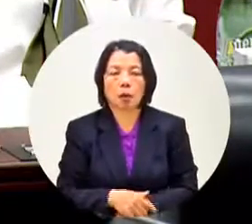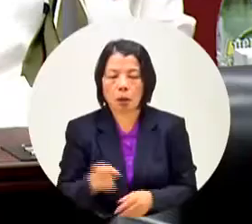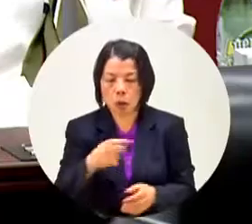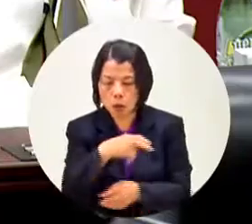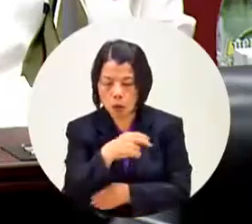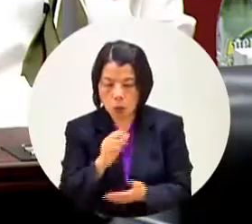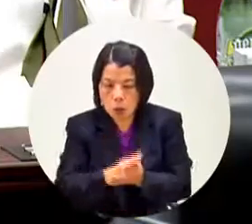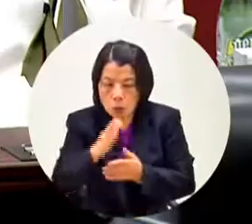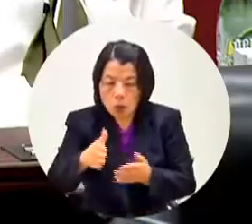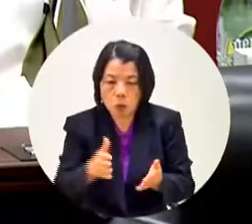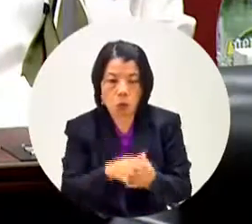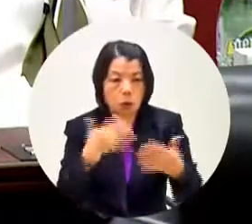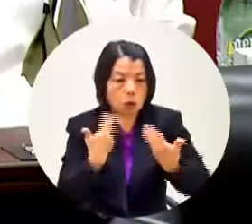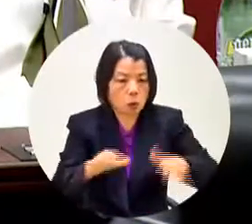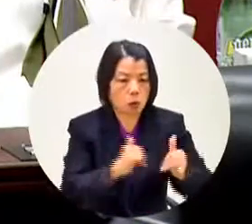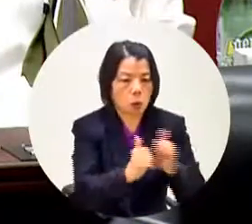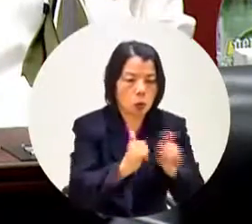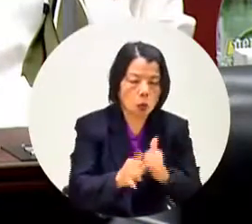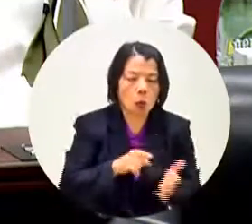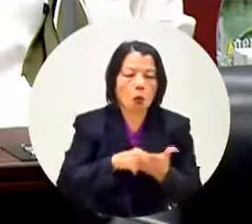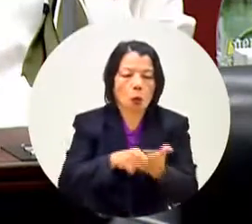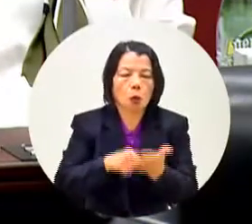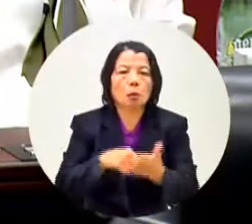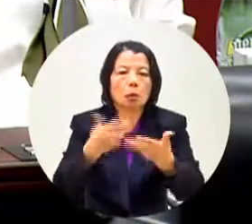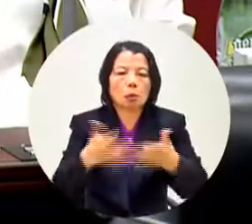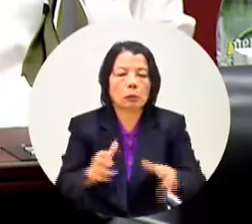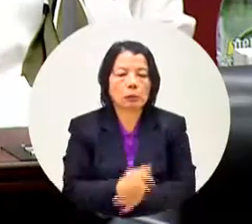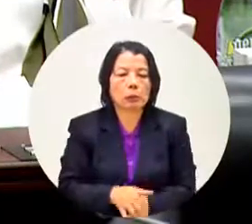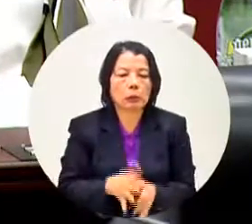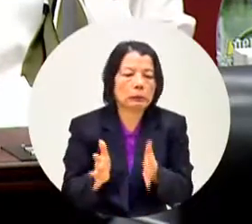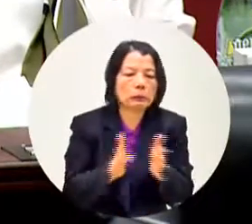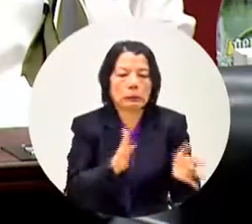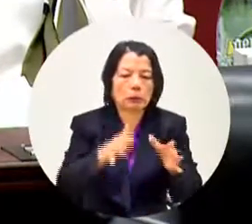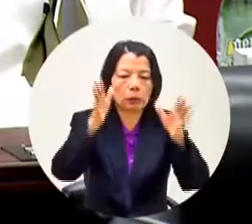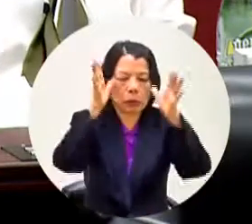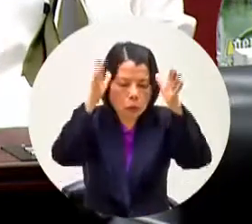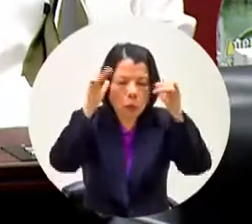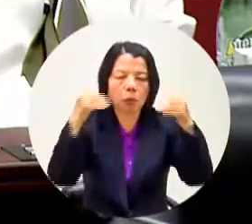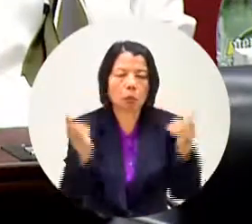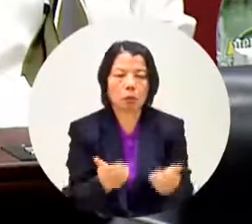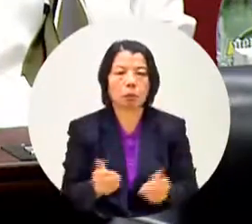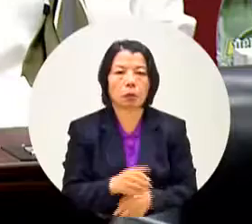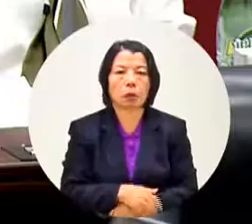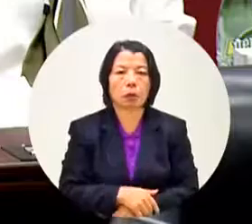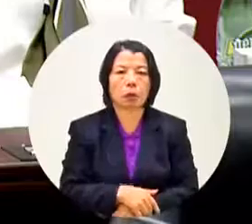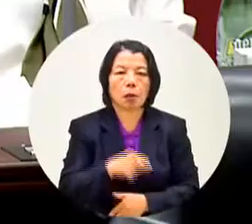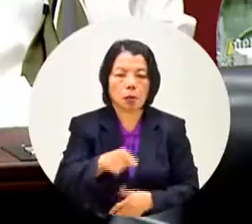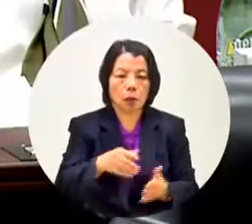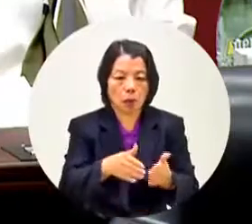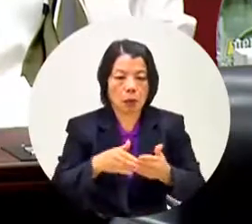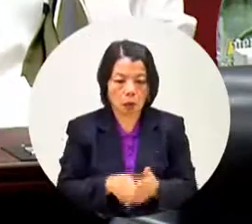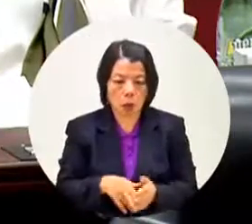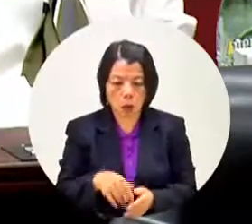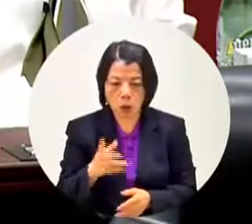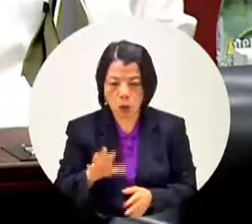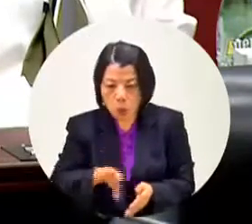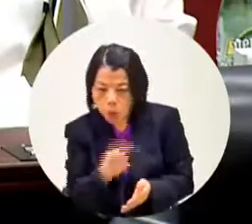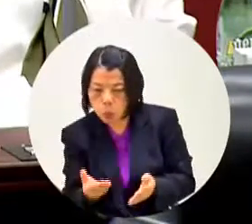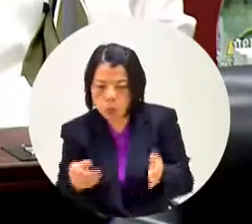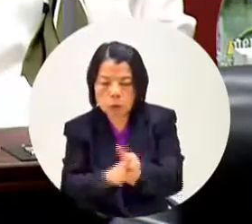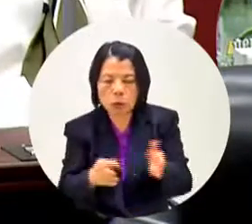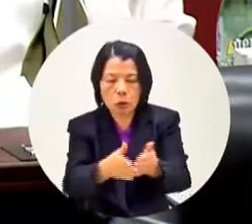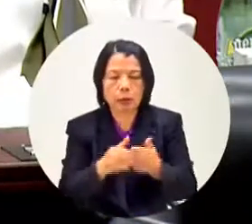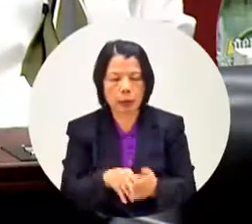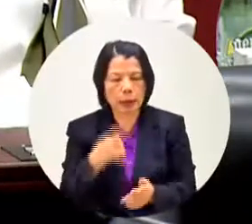办六场的免费犬猫结扎。是因为第一，妈妈有一次好，我妈妈就是前议员翁瑞珠翁议员，好，她有一次